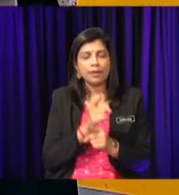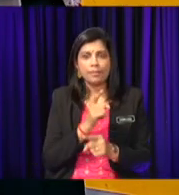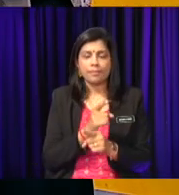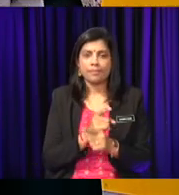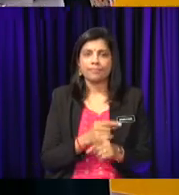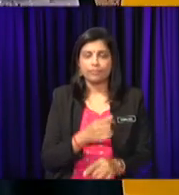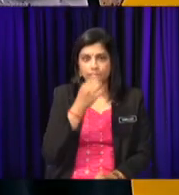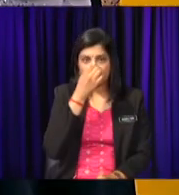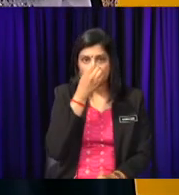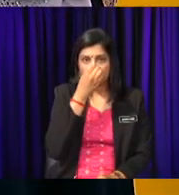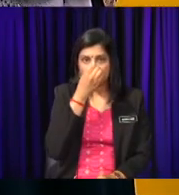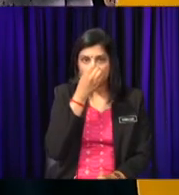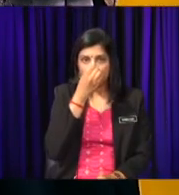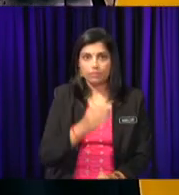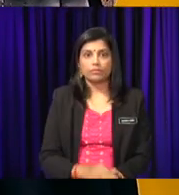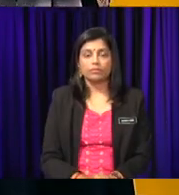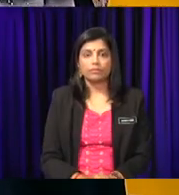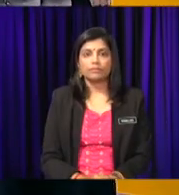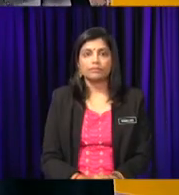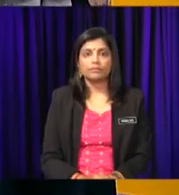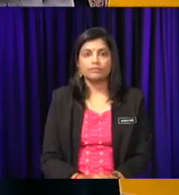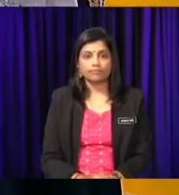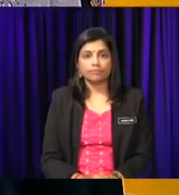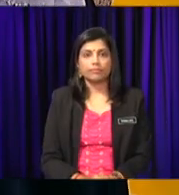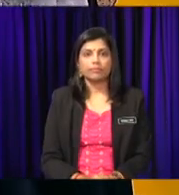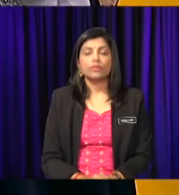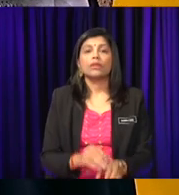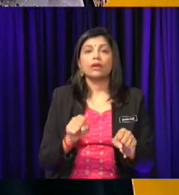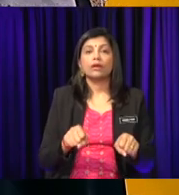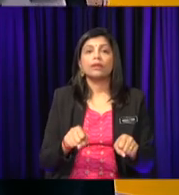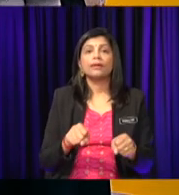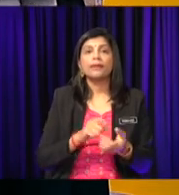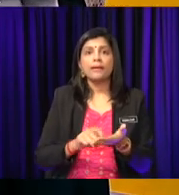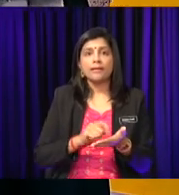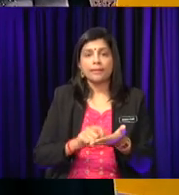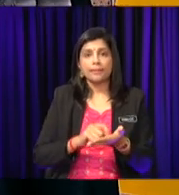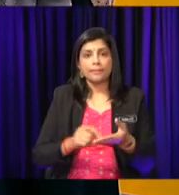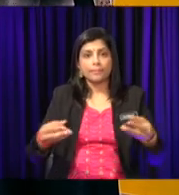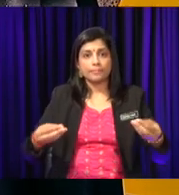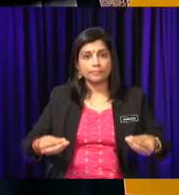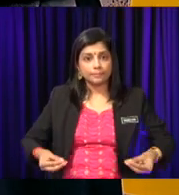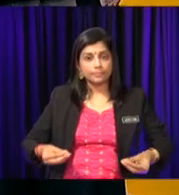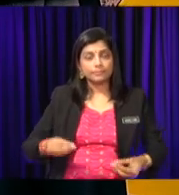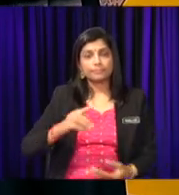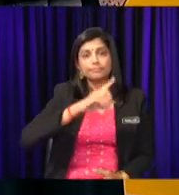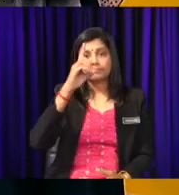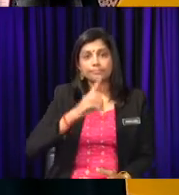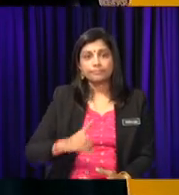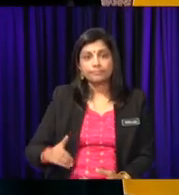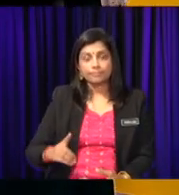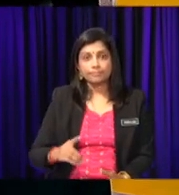lebat bermaksud menerima diskon ataupun memperoleh potongan itu sebenarnya yang perlu